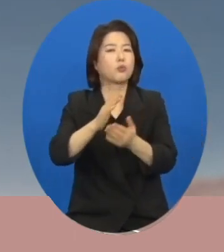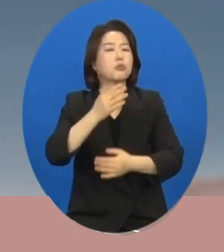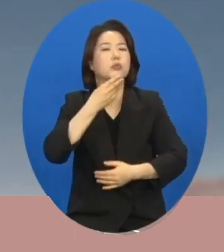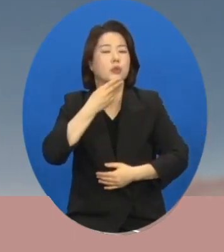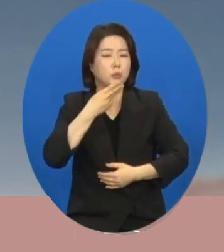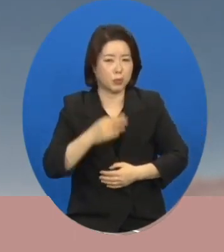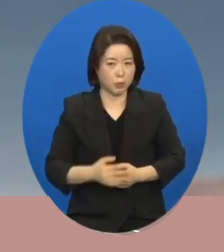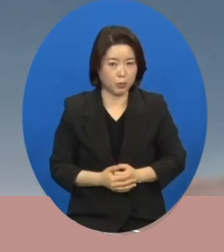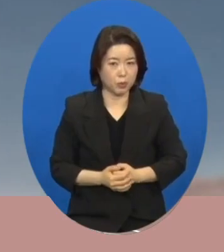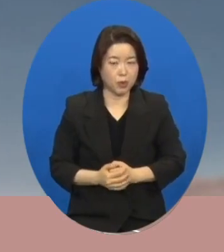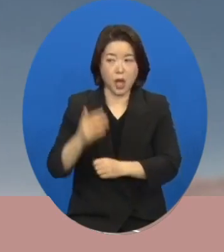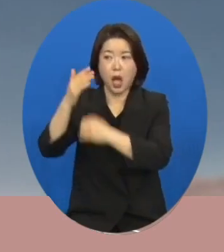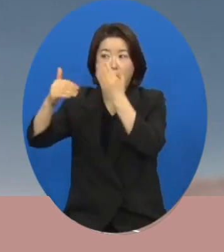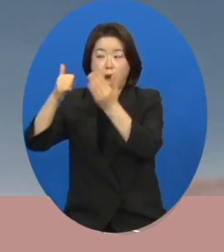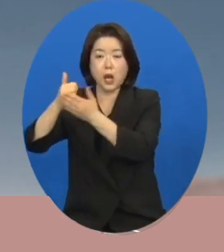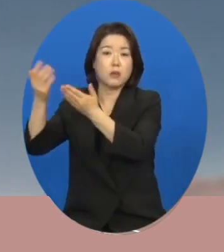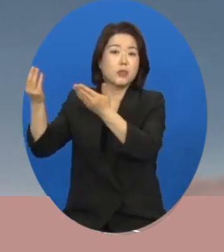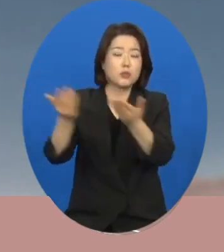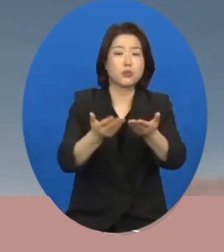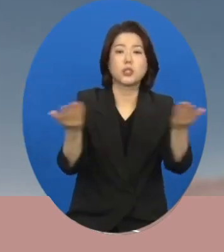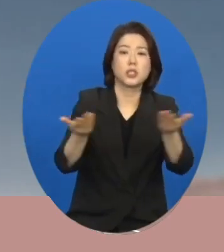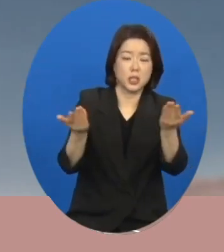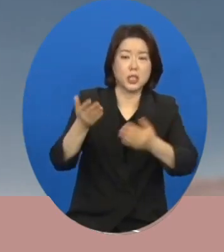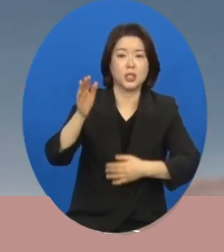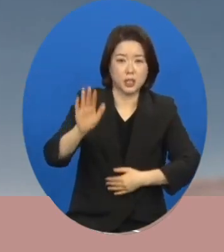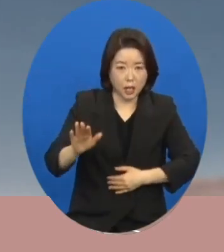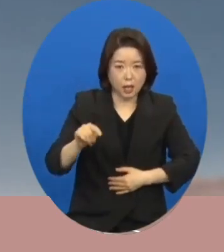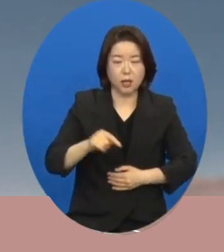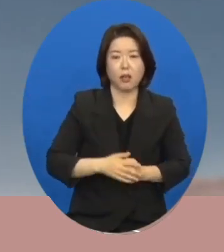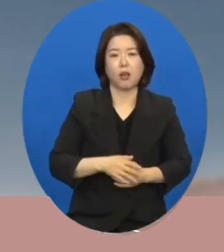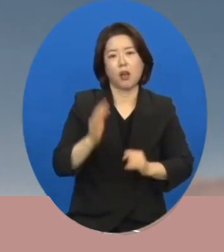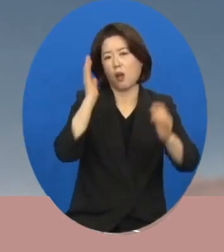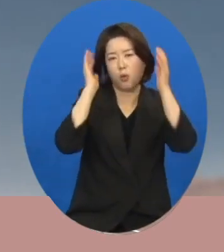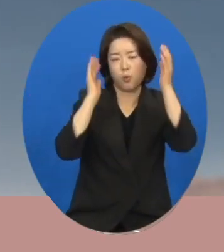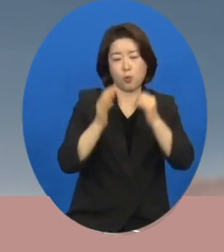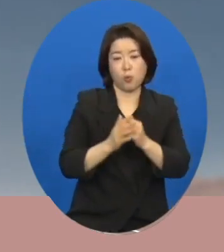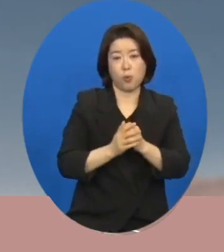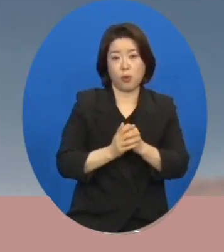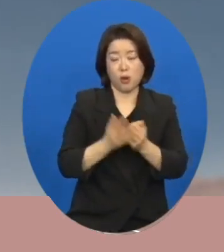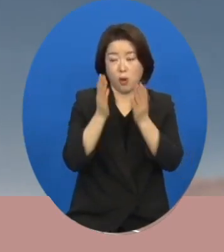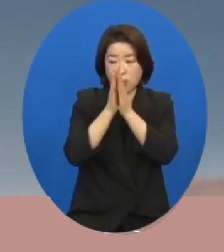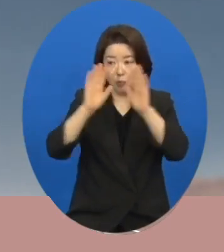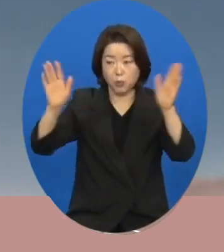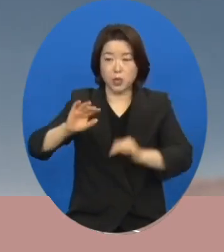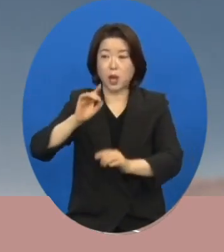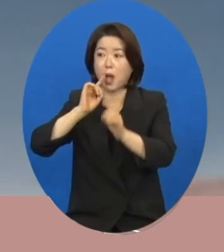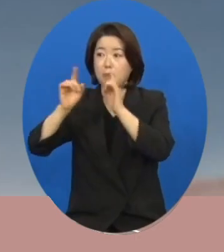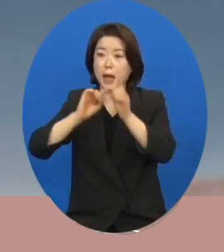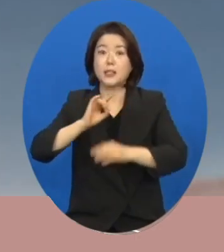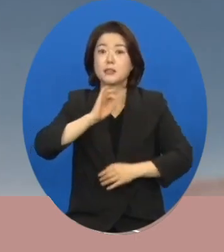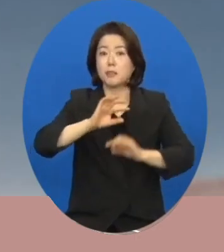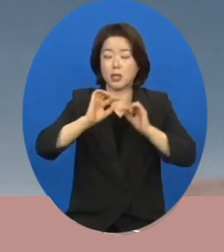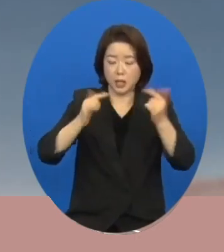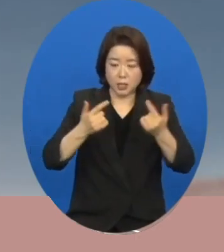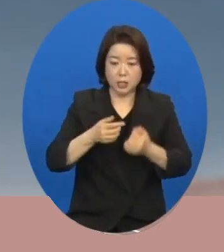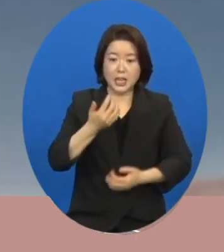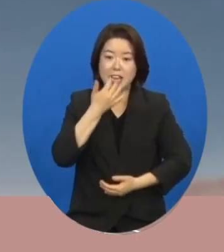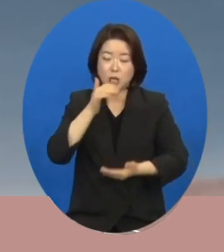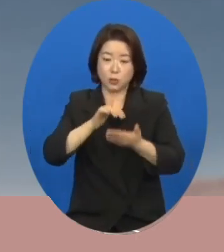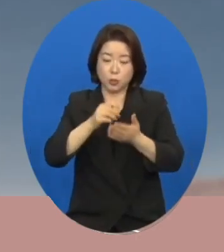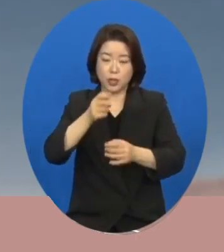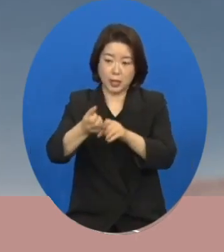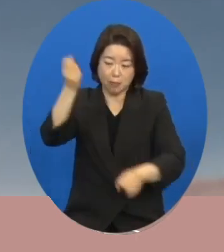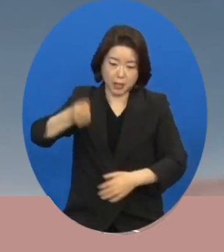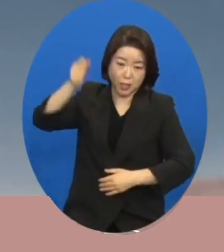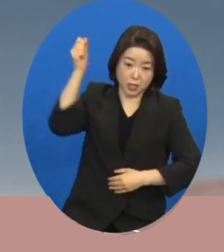치는 바람에 혼동이 왔어요 하나님 그때 하신 얘기가 너가 나의 일을 구별하지 않았다 그러므로